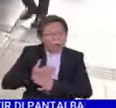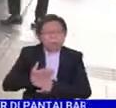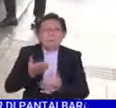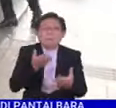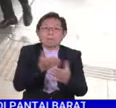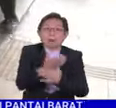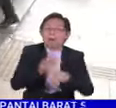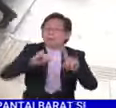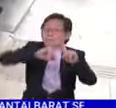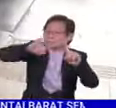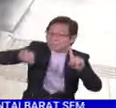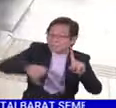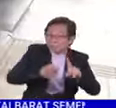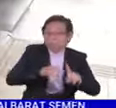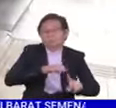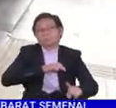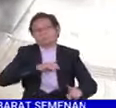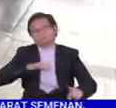menjejaskan sejuta pengguna.